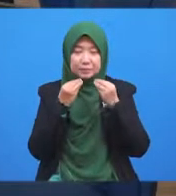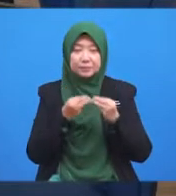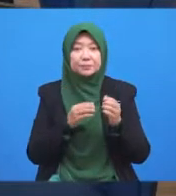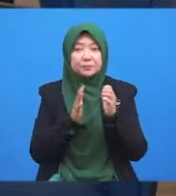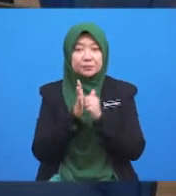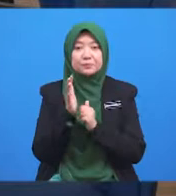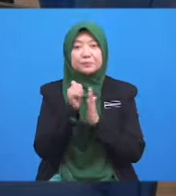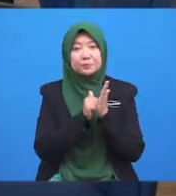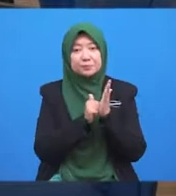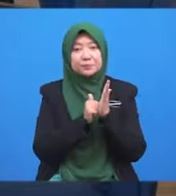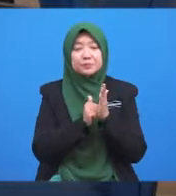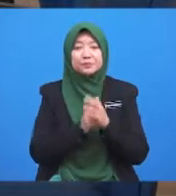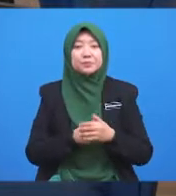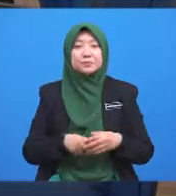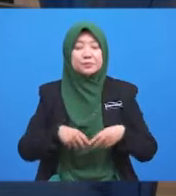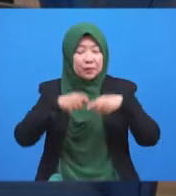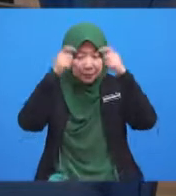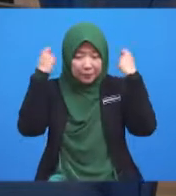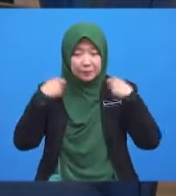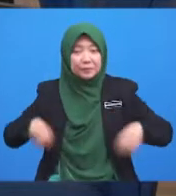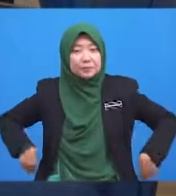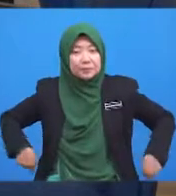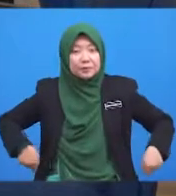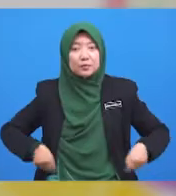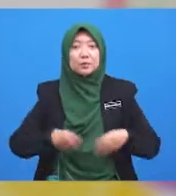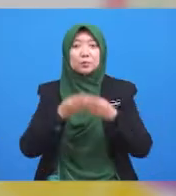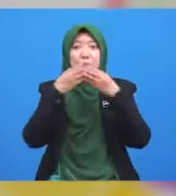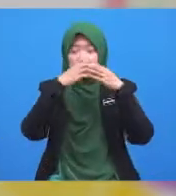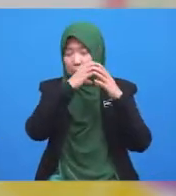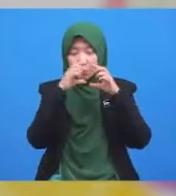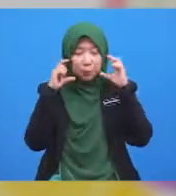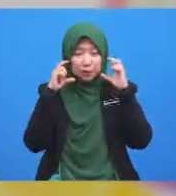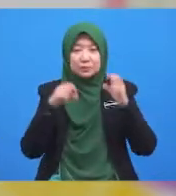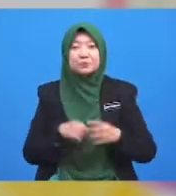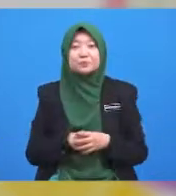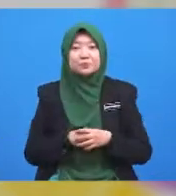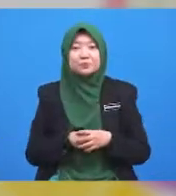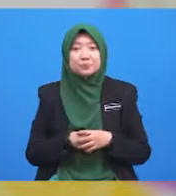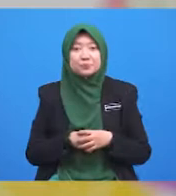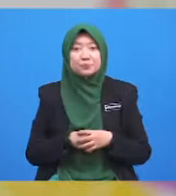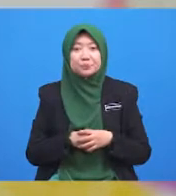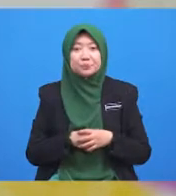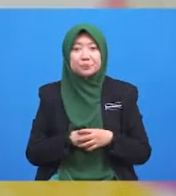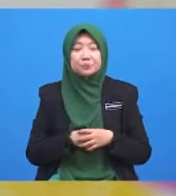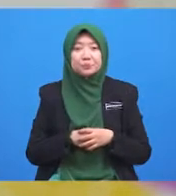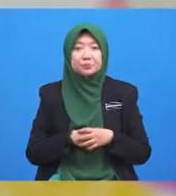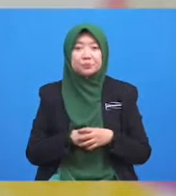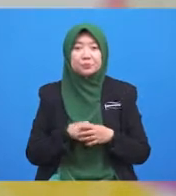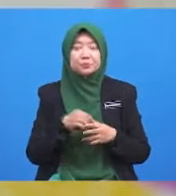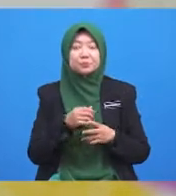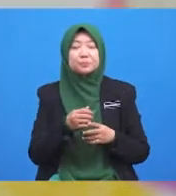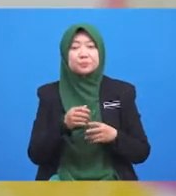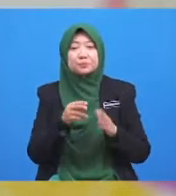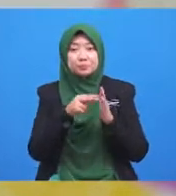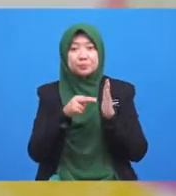tangan, apron dan penutup muka. Peraturan keselamatan dan kebersihan di kawasan